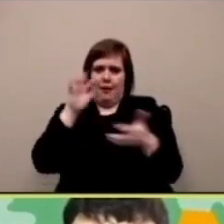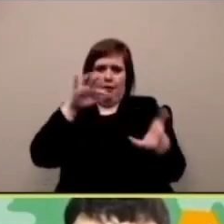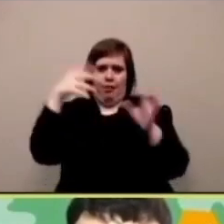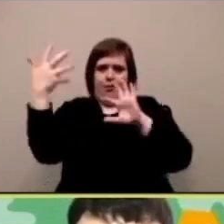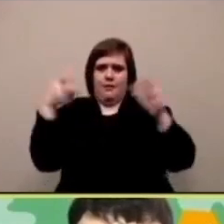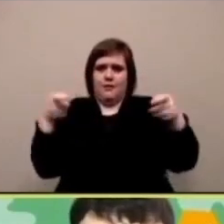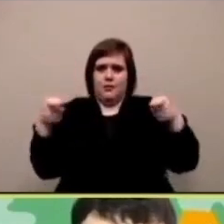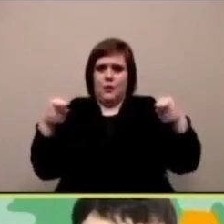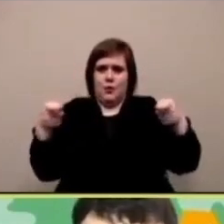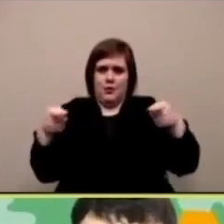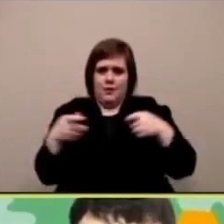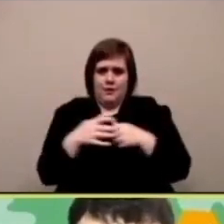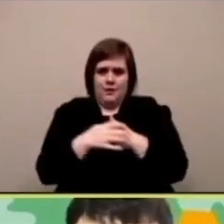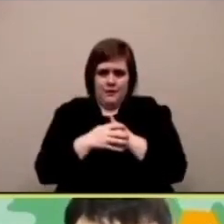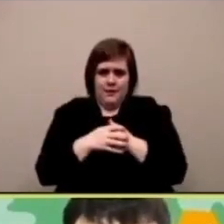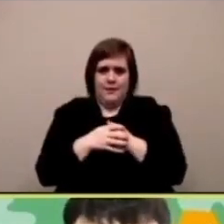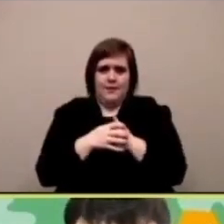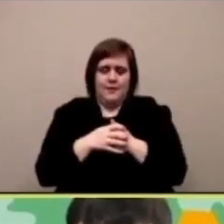まして